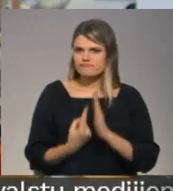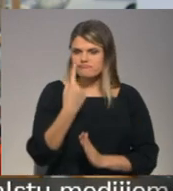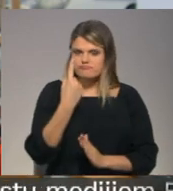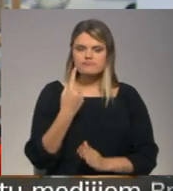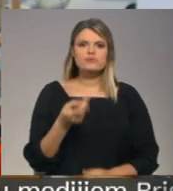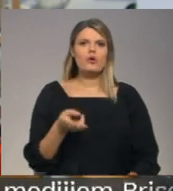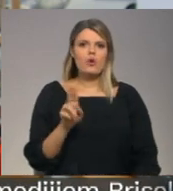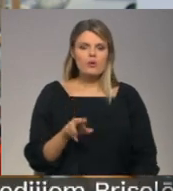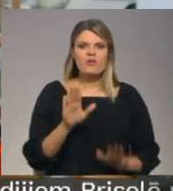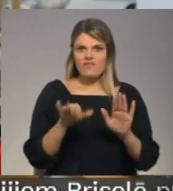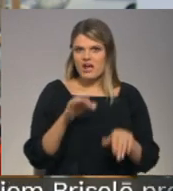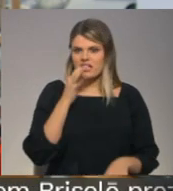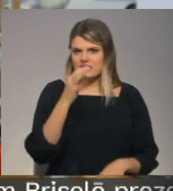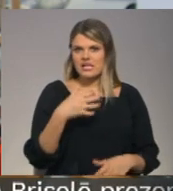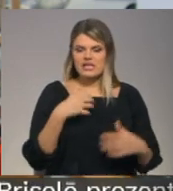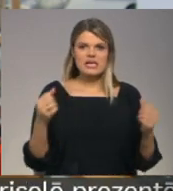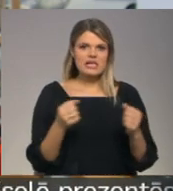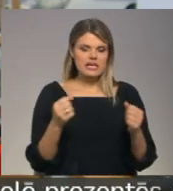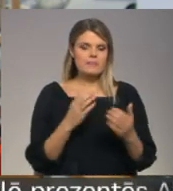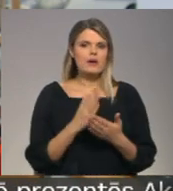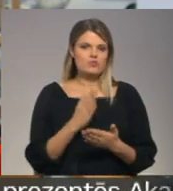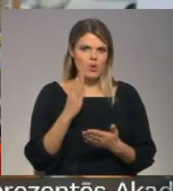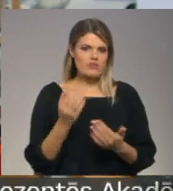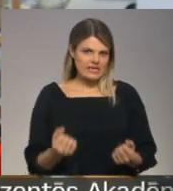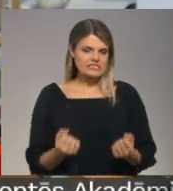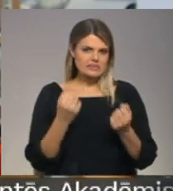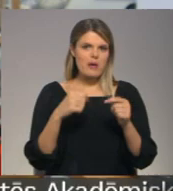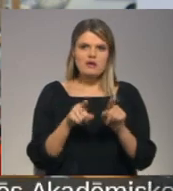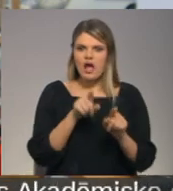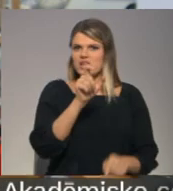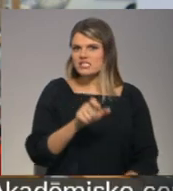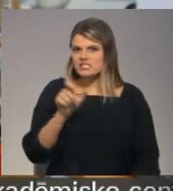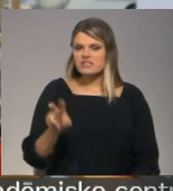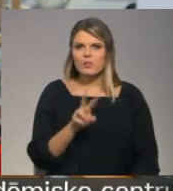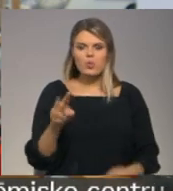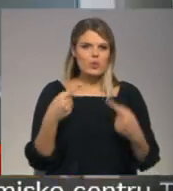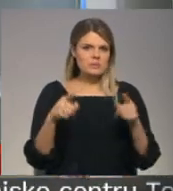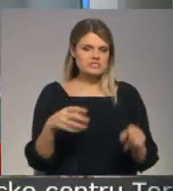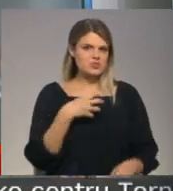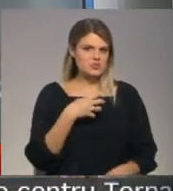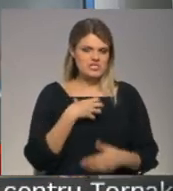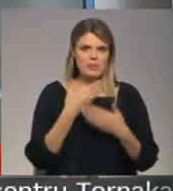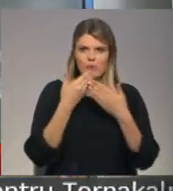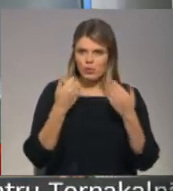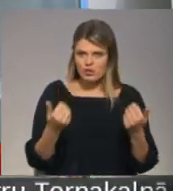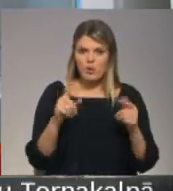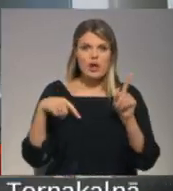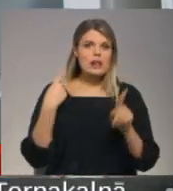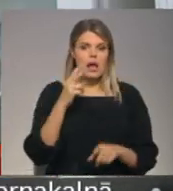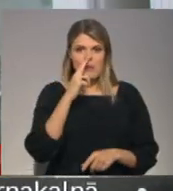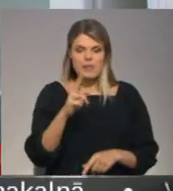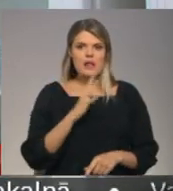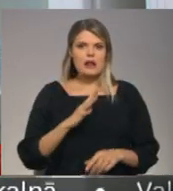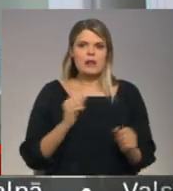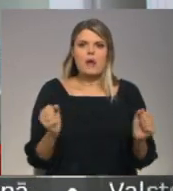un var teikt, ka gripa norit smagi arī cilvēkiem, kuriem citu slimību nav. Nākamnedēļ gaidāmais